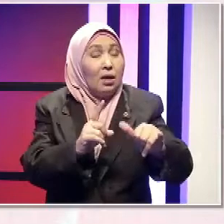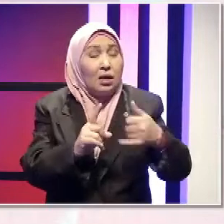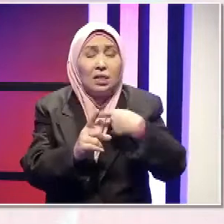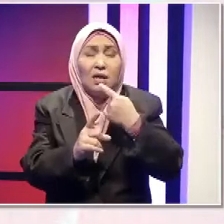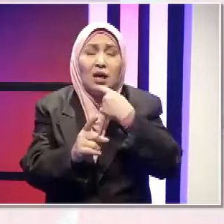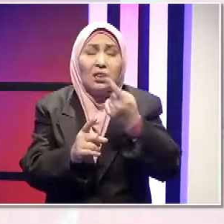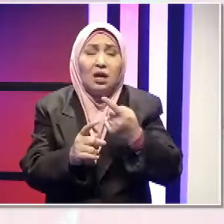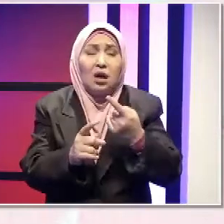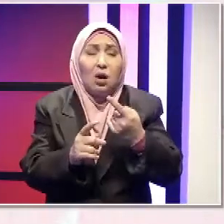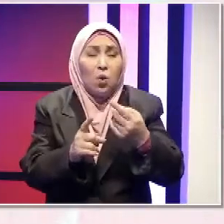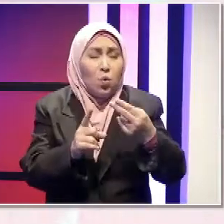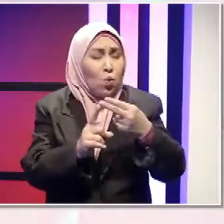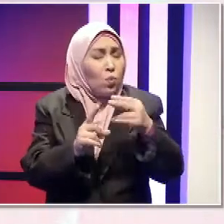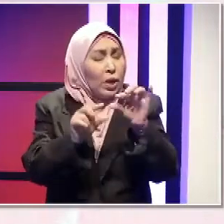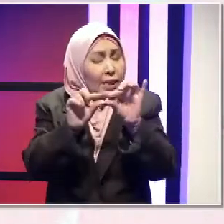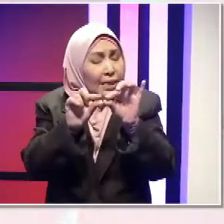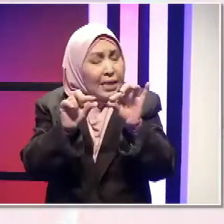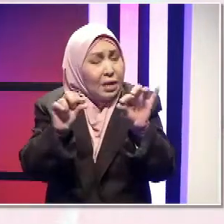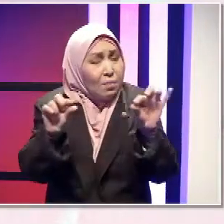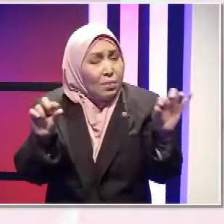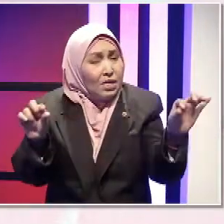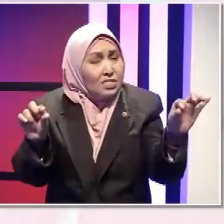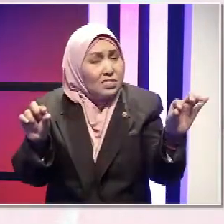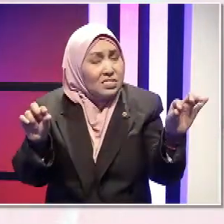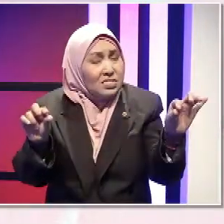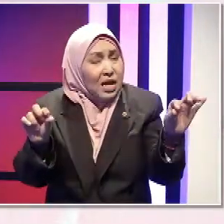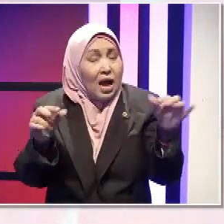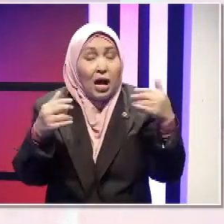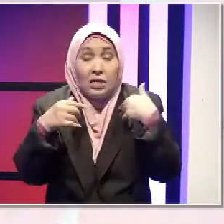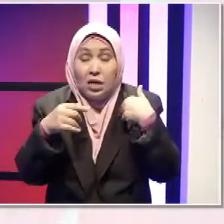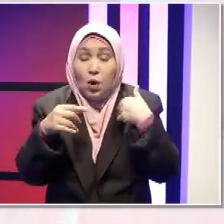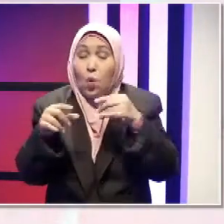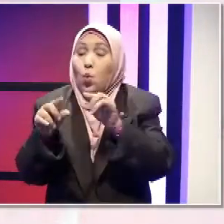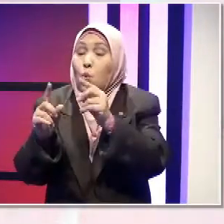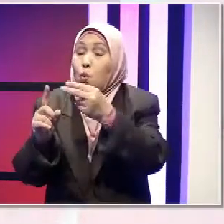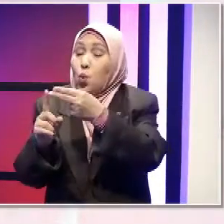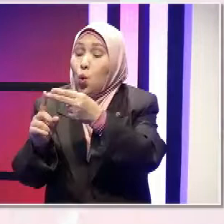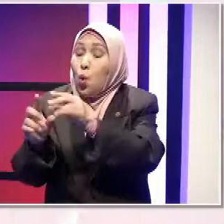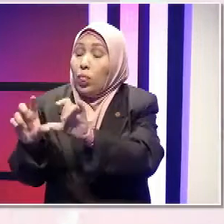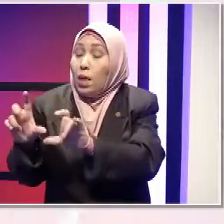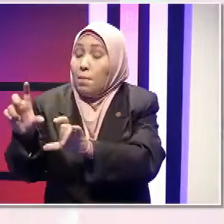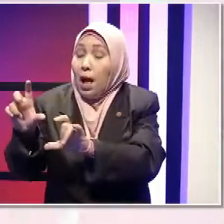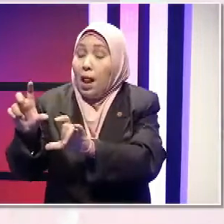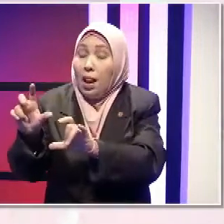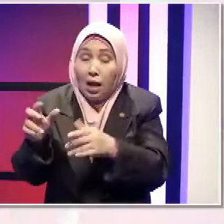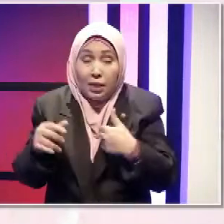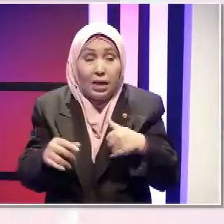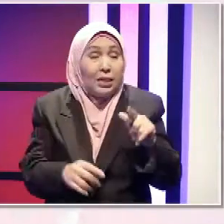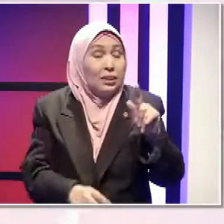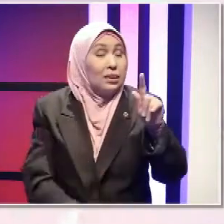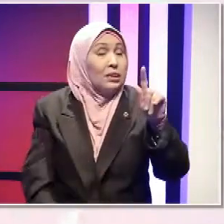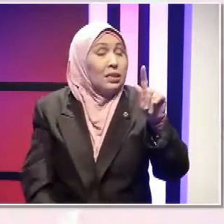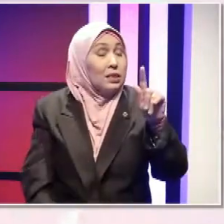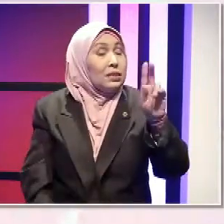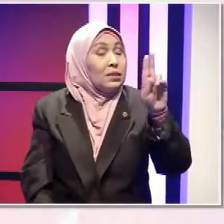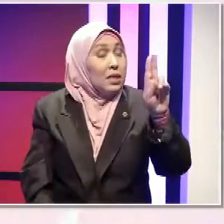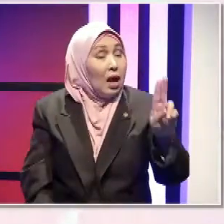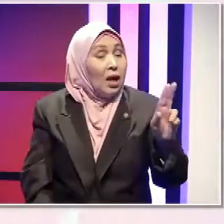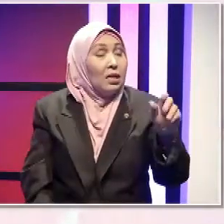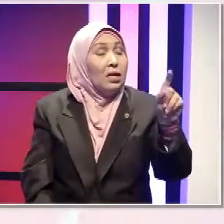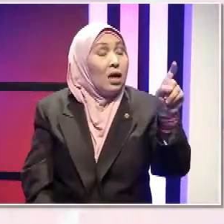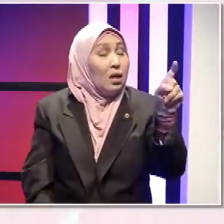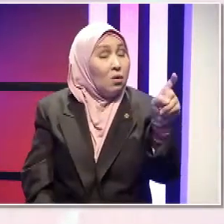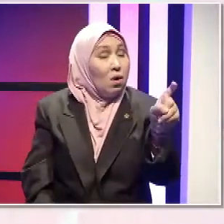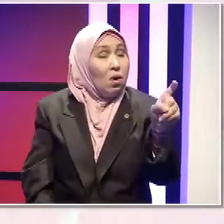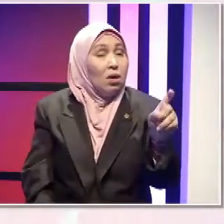huruf yang nipis terletak Sebelah di huruf yang tebal contohna daerah dari ngomong kalau itu tadi jadi